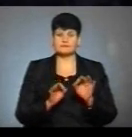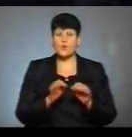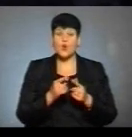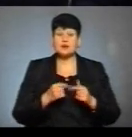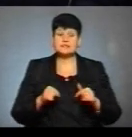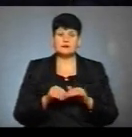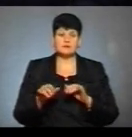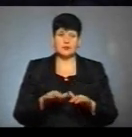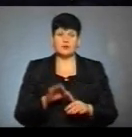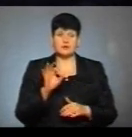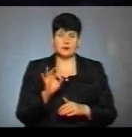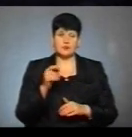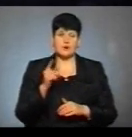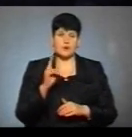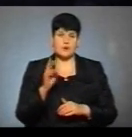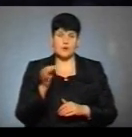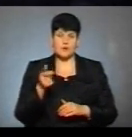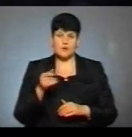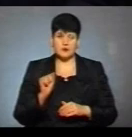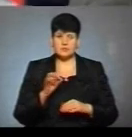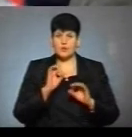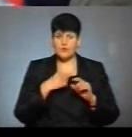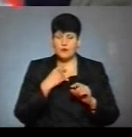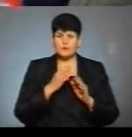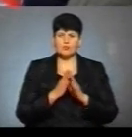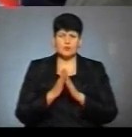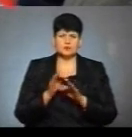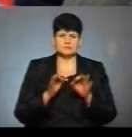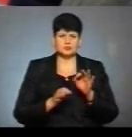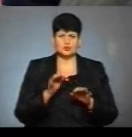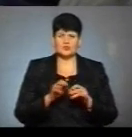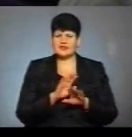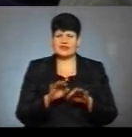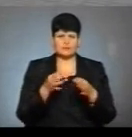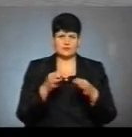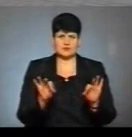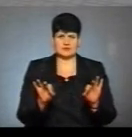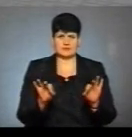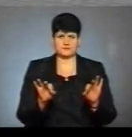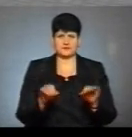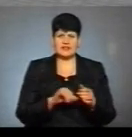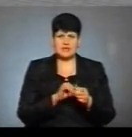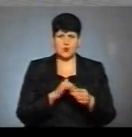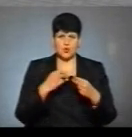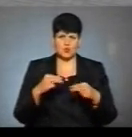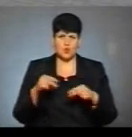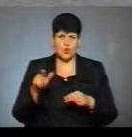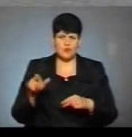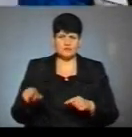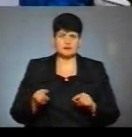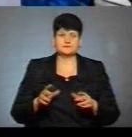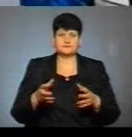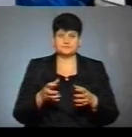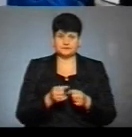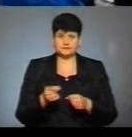Організатор акції Олег Коган розповідає, мітингувальники закликають суддів не випускати під заставу наркоторговців, яких затримали в